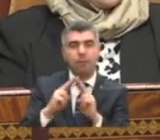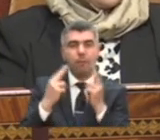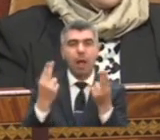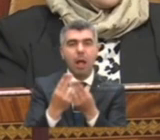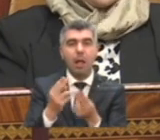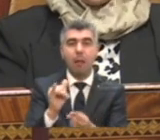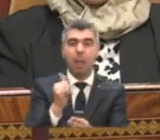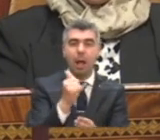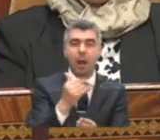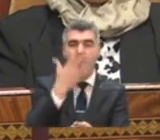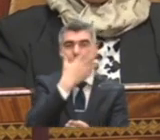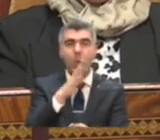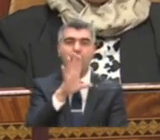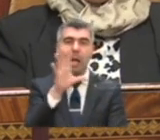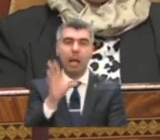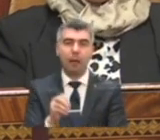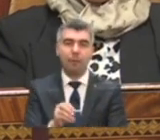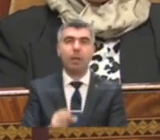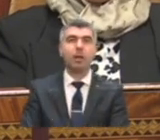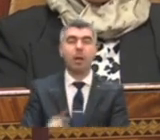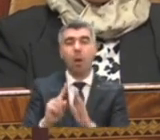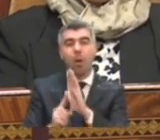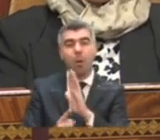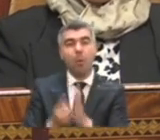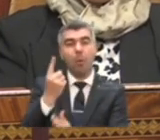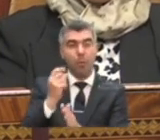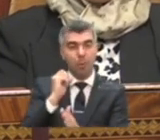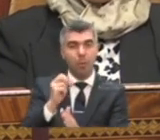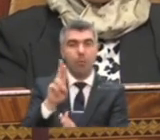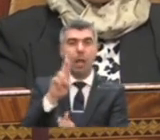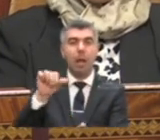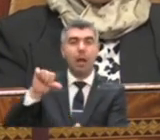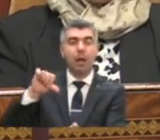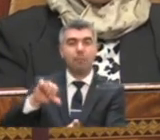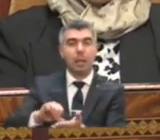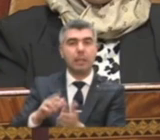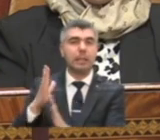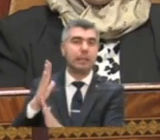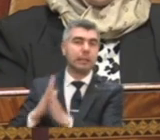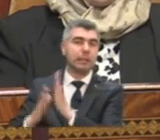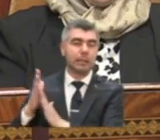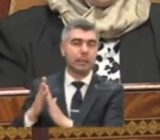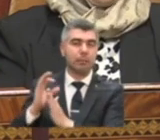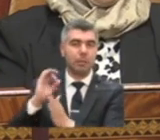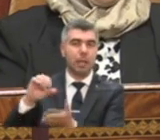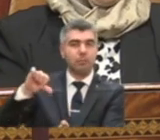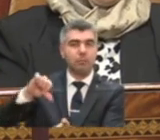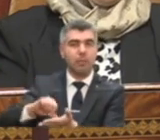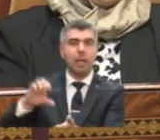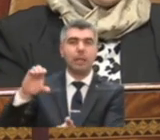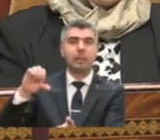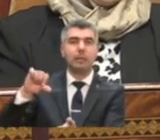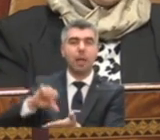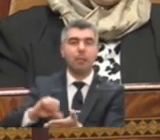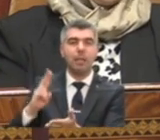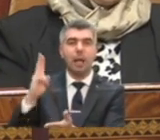العربي وإفريقيا، والذي ينظم لأول مرة بالرباط بعدما كان ينظم في الدار البيضاء منذ